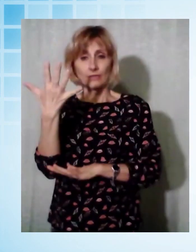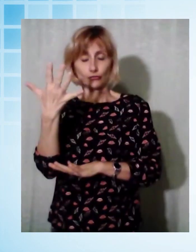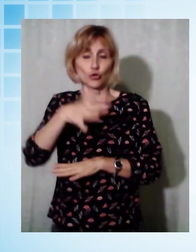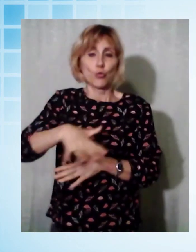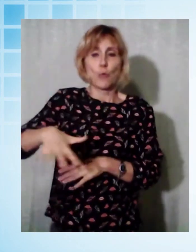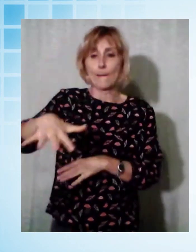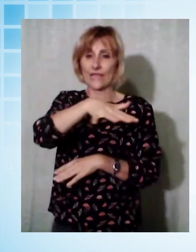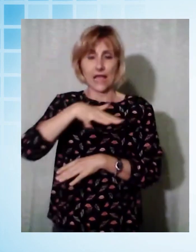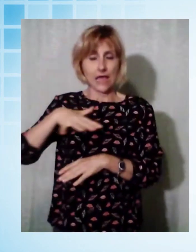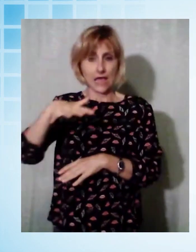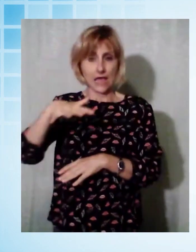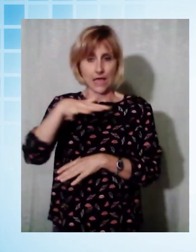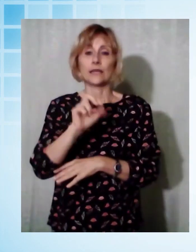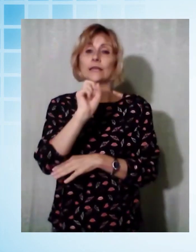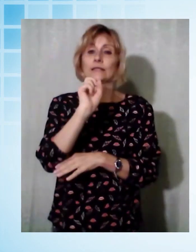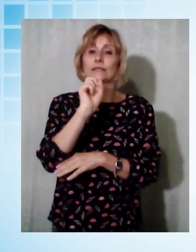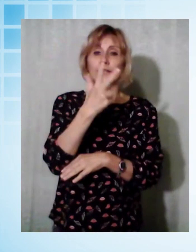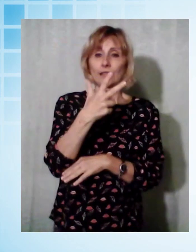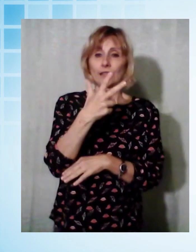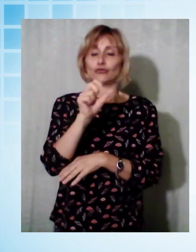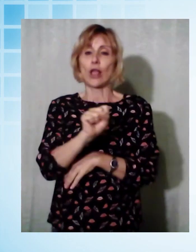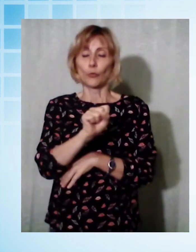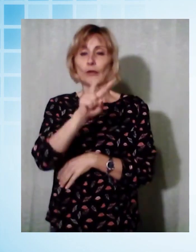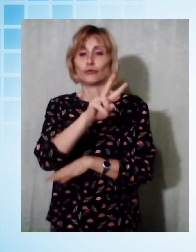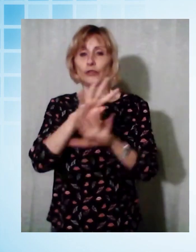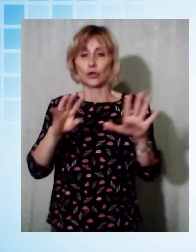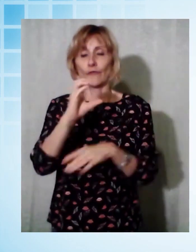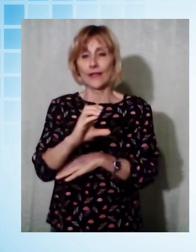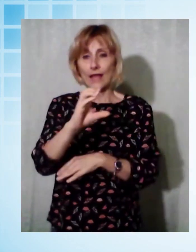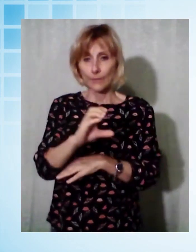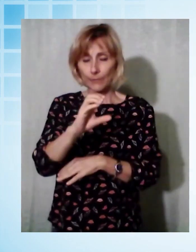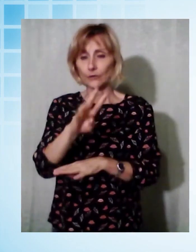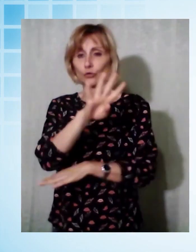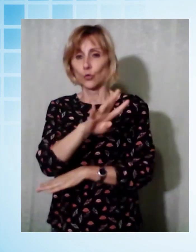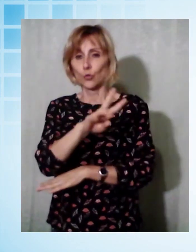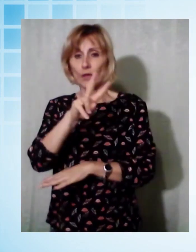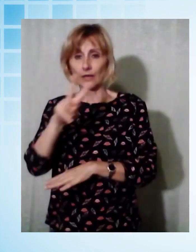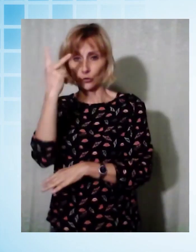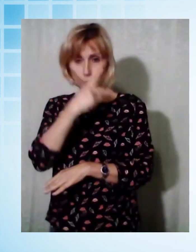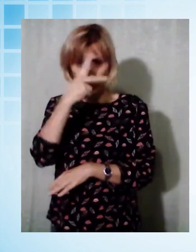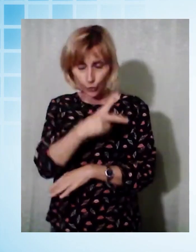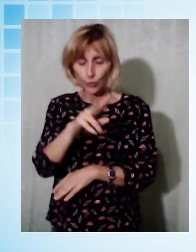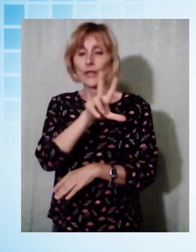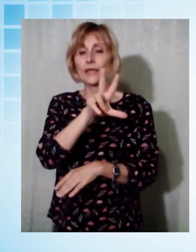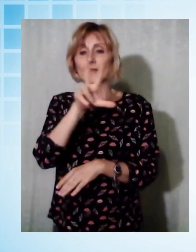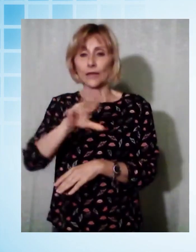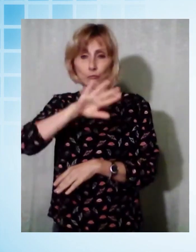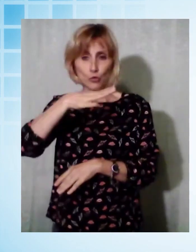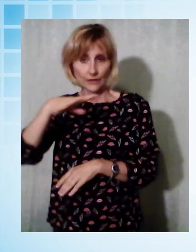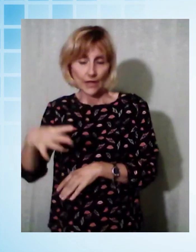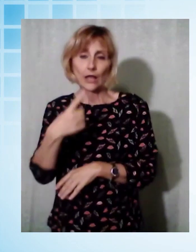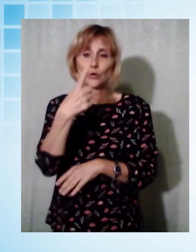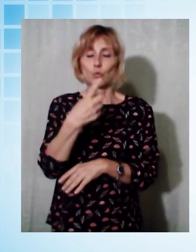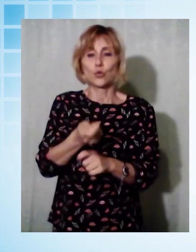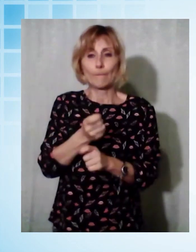Piana, di cui 13 ad Alto Pascio, 29 a Capannori, 42 a Lucca, 3 a Monte Carlo, uno a Pescaglia,